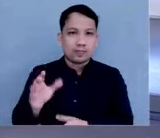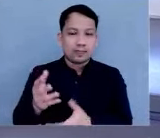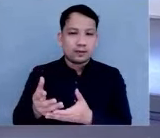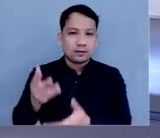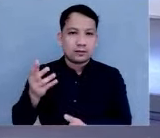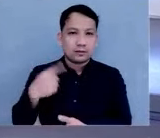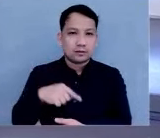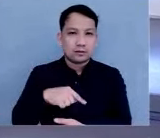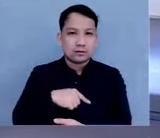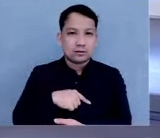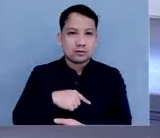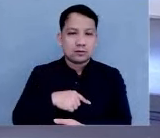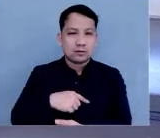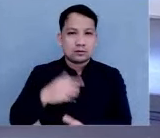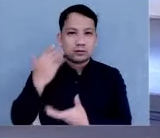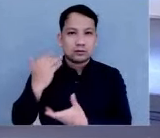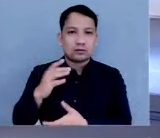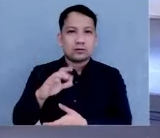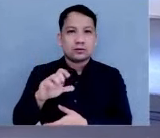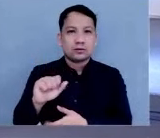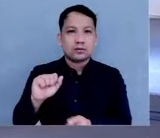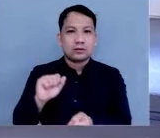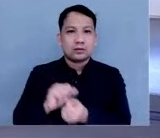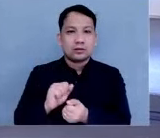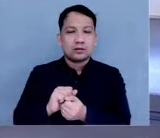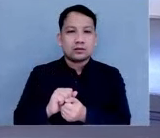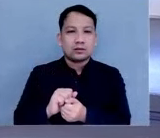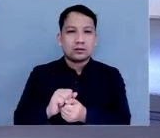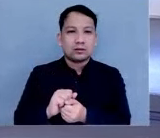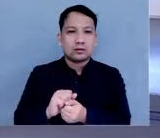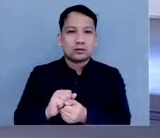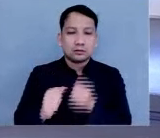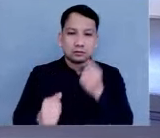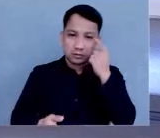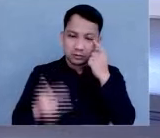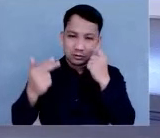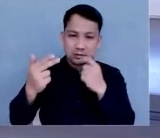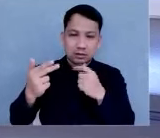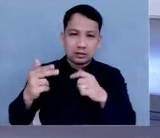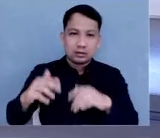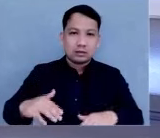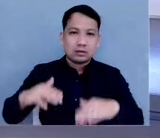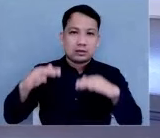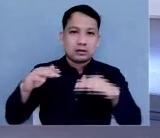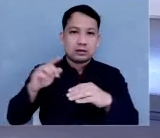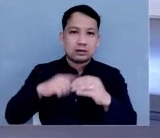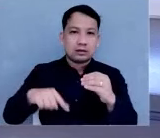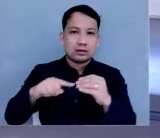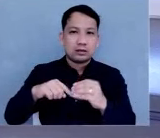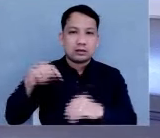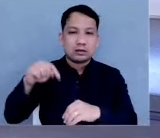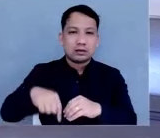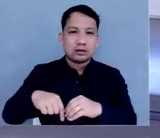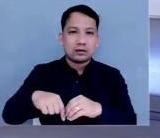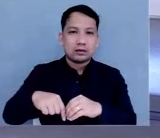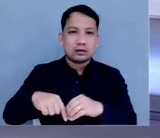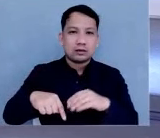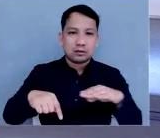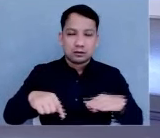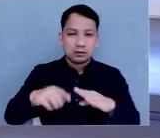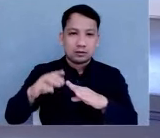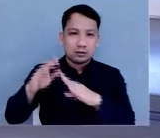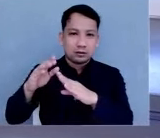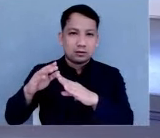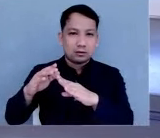nito. Pero ang Scarborough Shoal po ay isang high tide elevation. Ibig pong sabihin, nakausli siya kahit